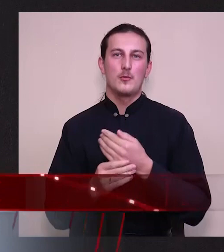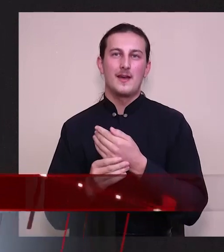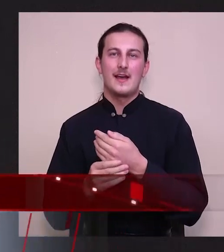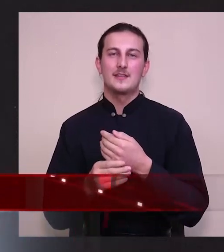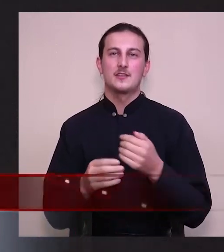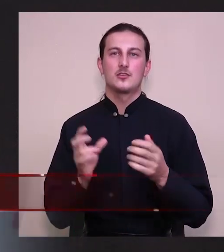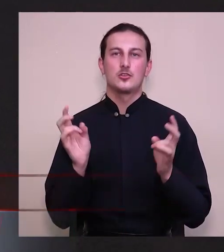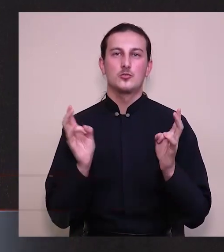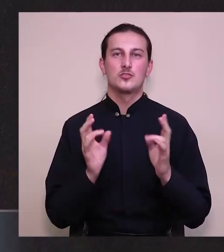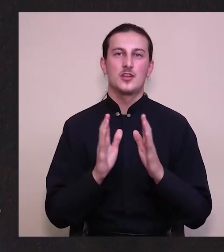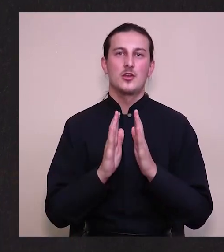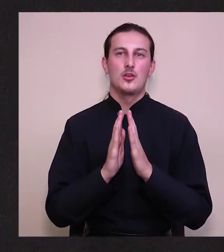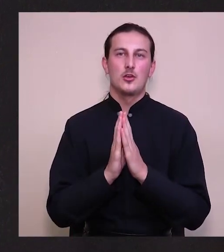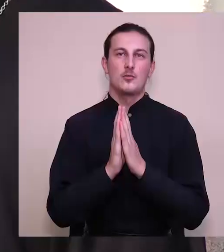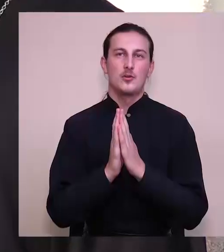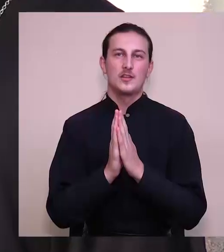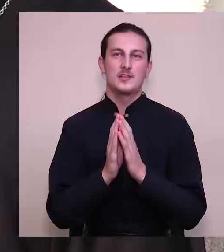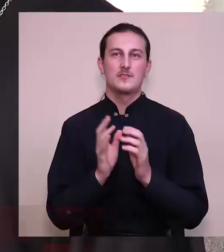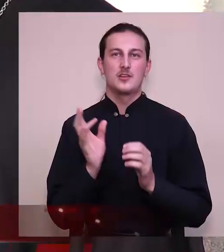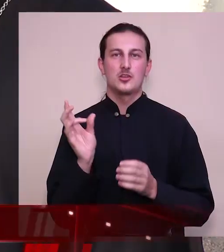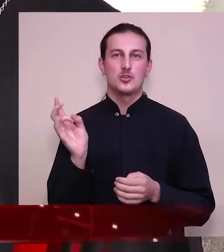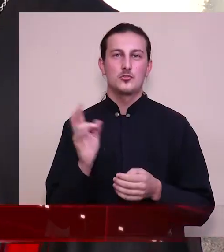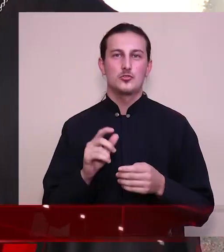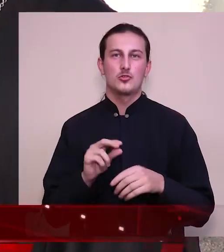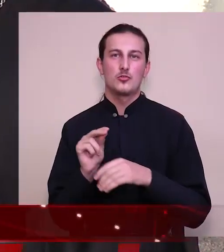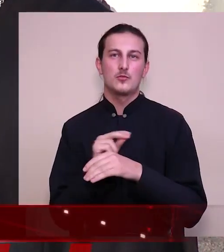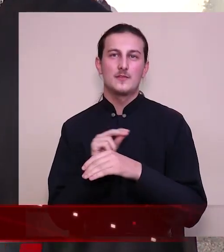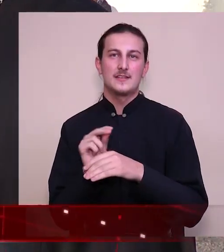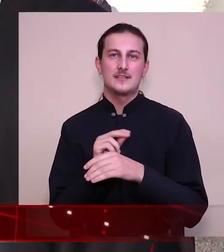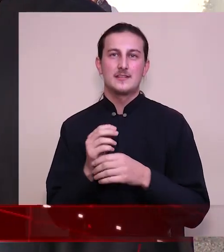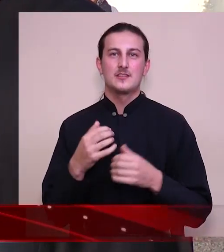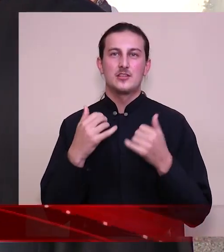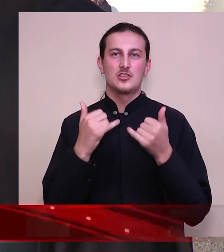що зараз вже будемо відновлювати